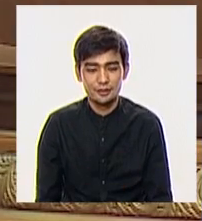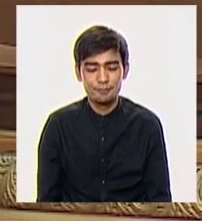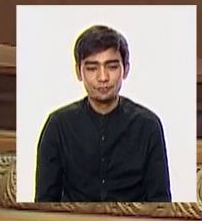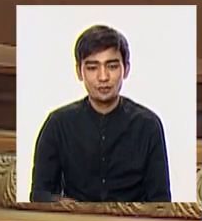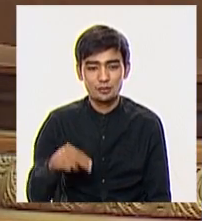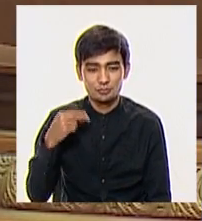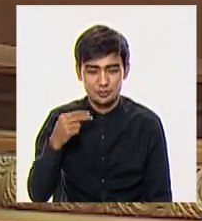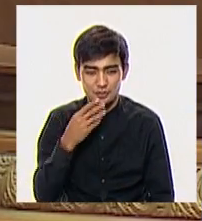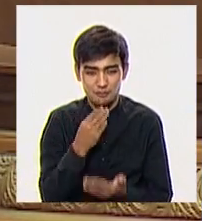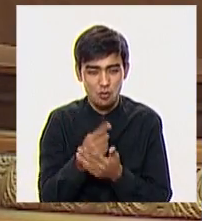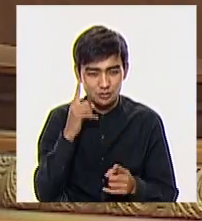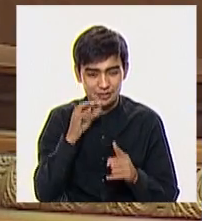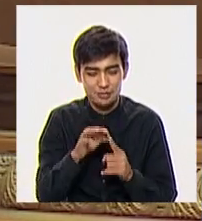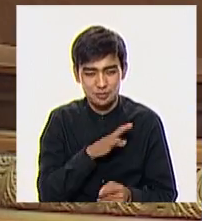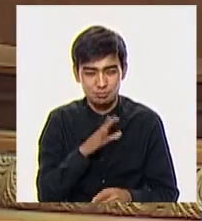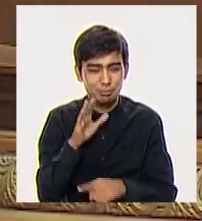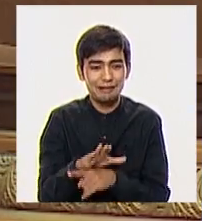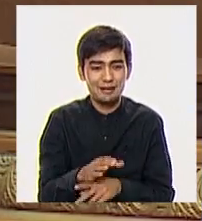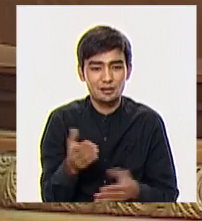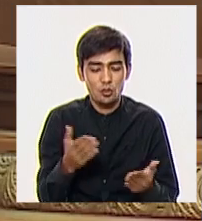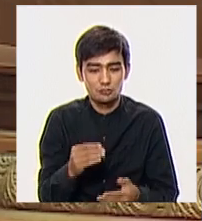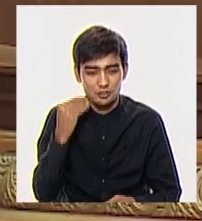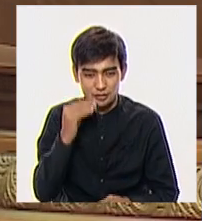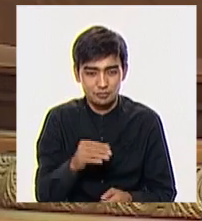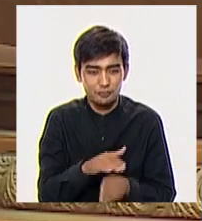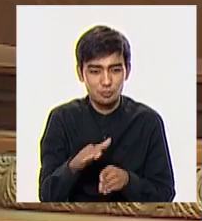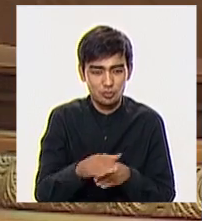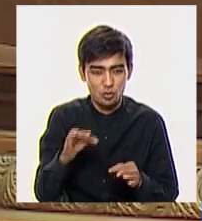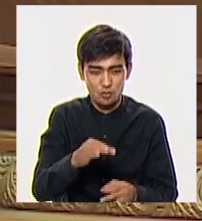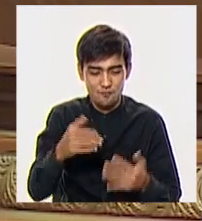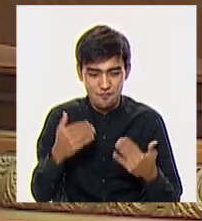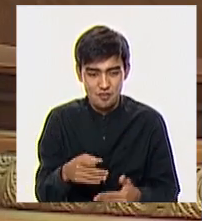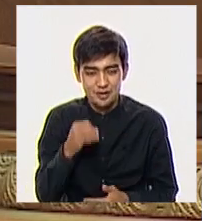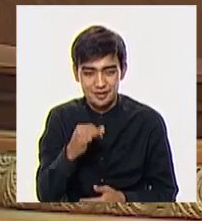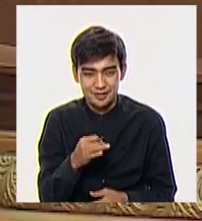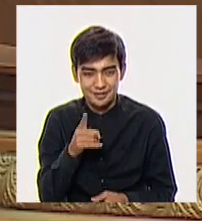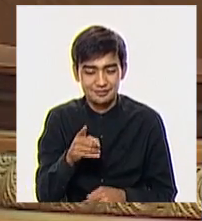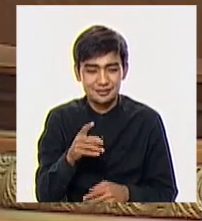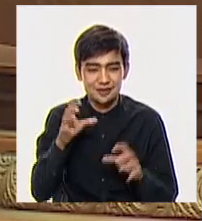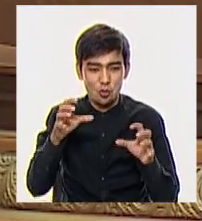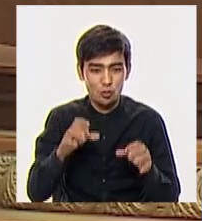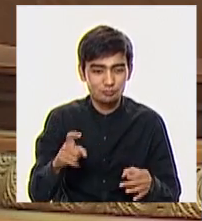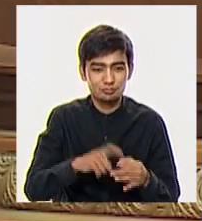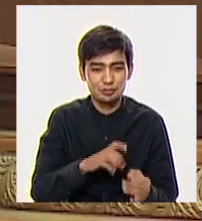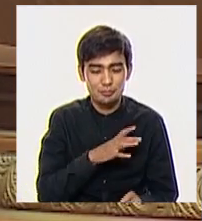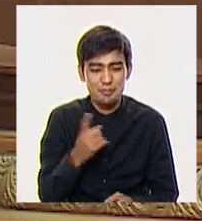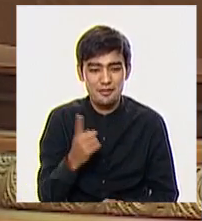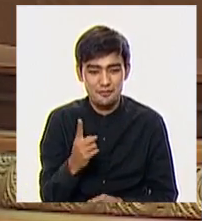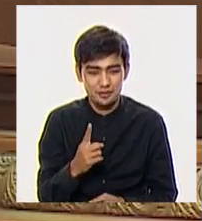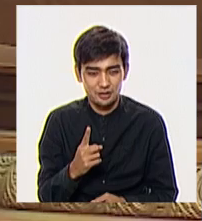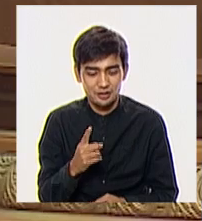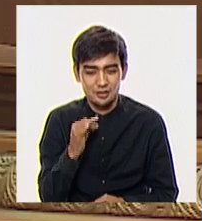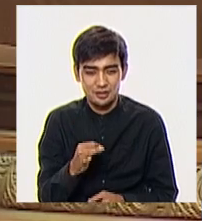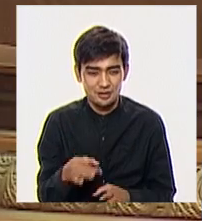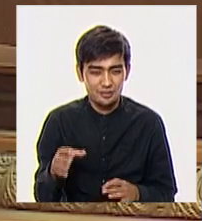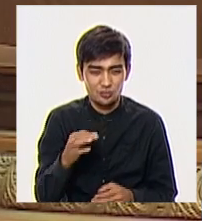Президентіміздің алға қойған міндеттердің сапалы заңдармен қамтамасыз еттік. Ол заңдар ең алдымен